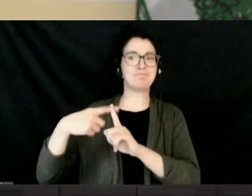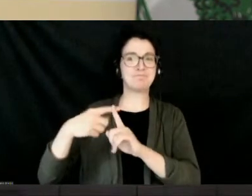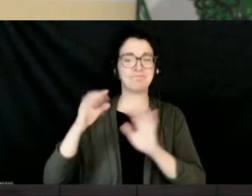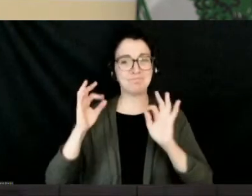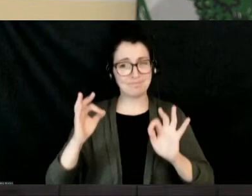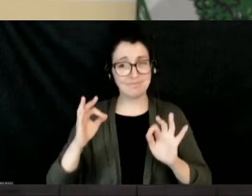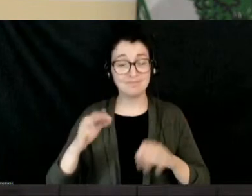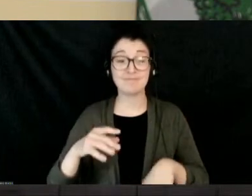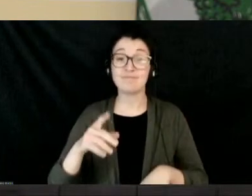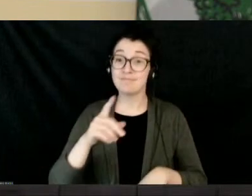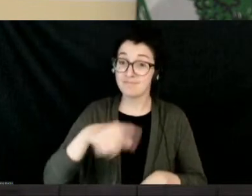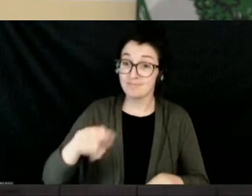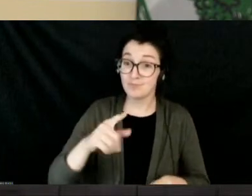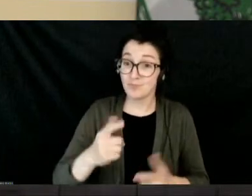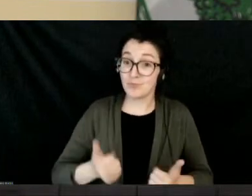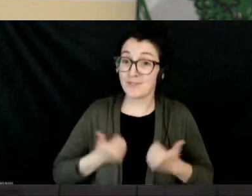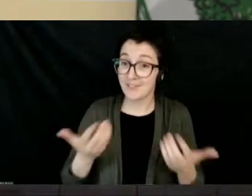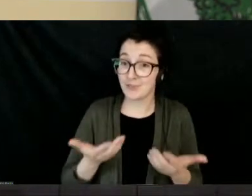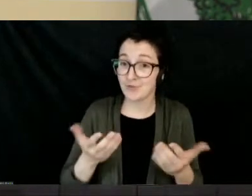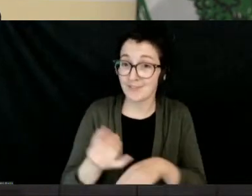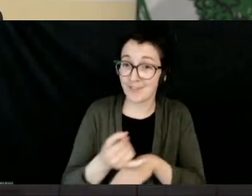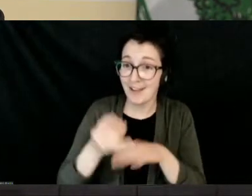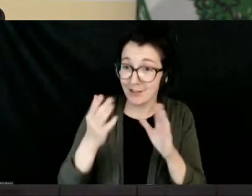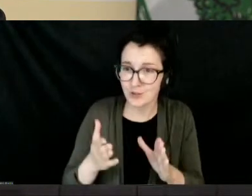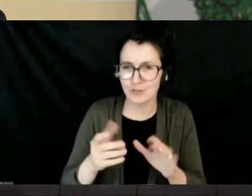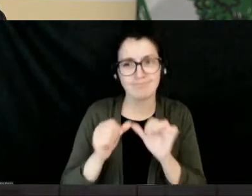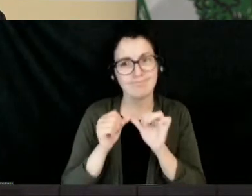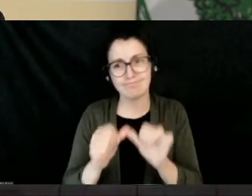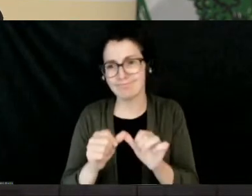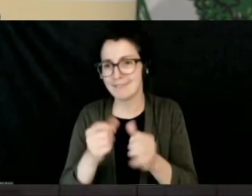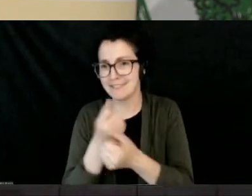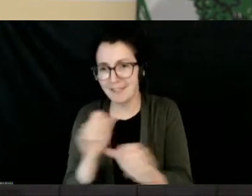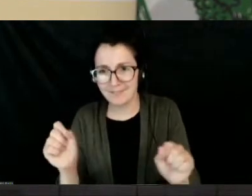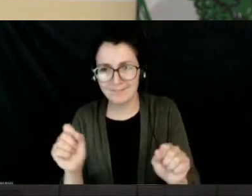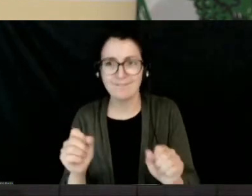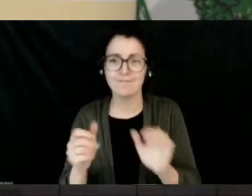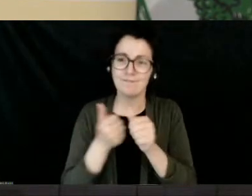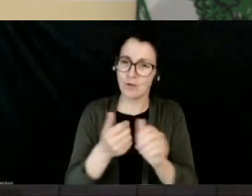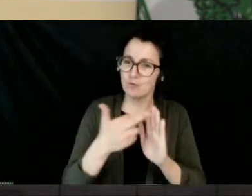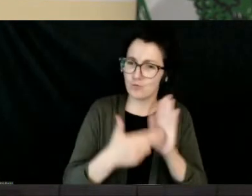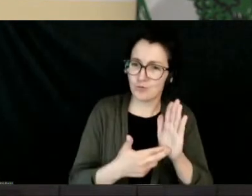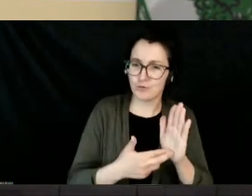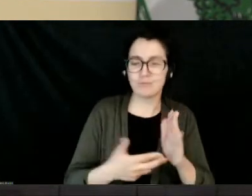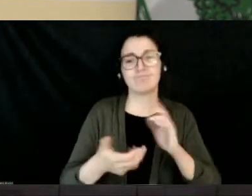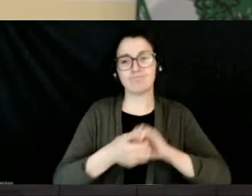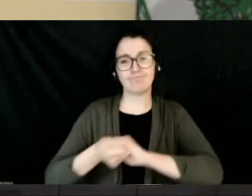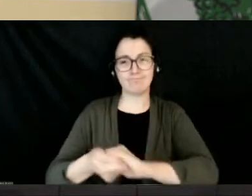Stay safe, practice the protocols, and let's continue to work through this together. So have a good day.